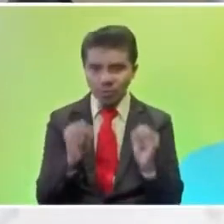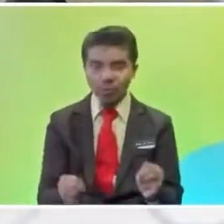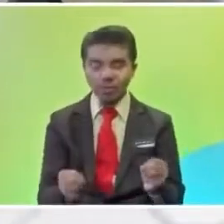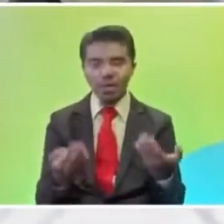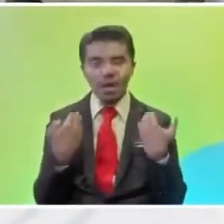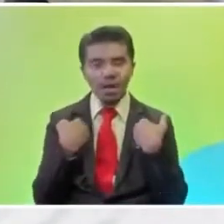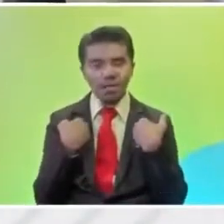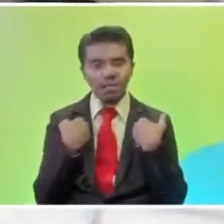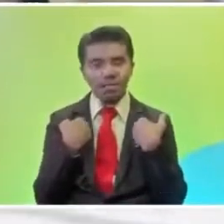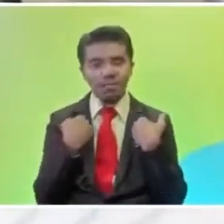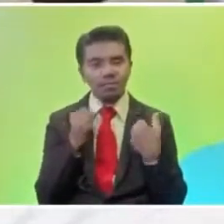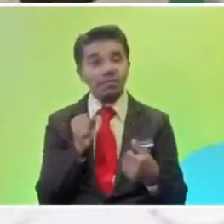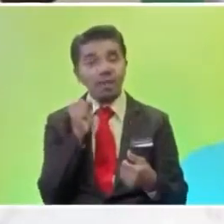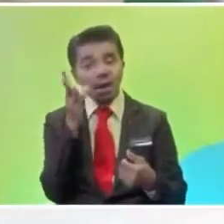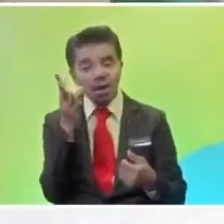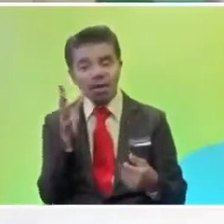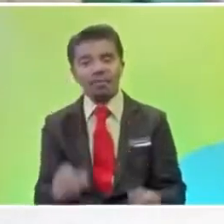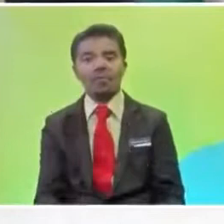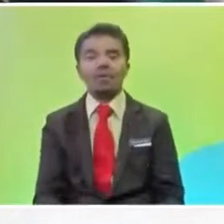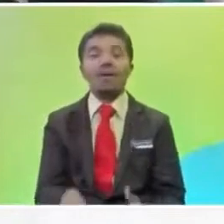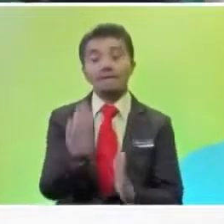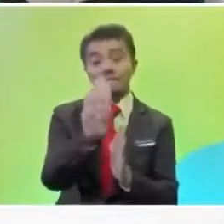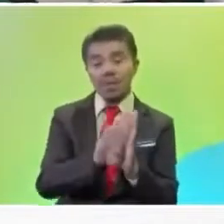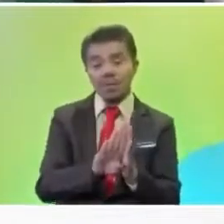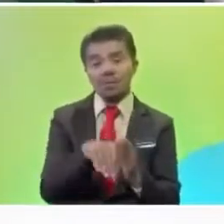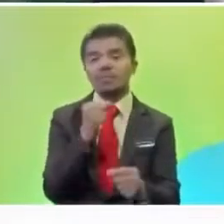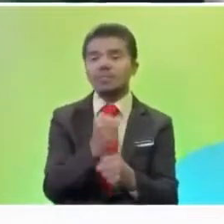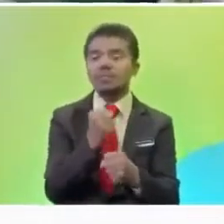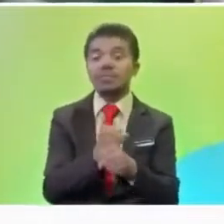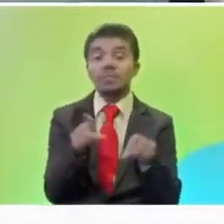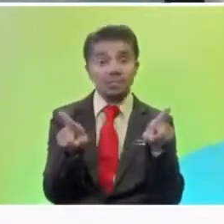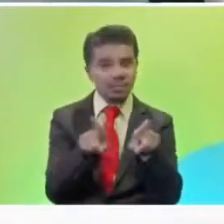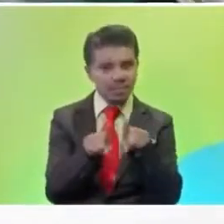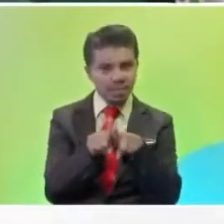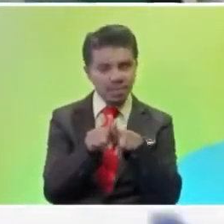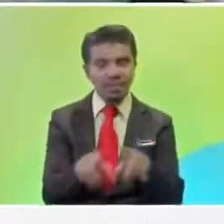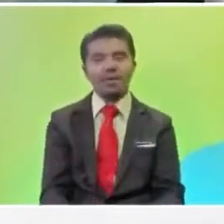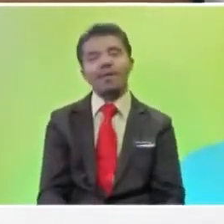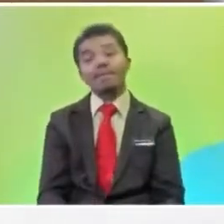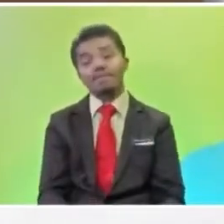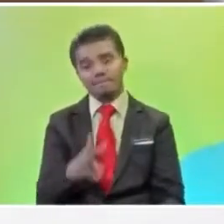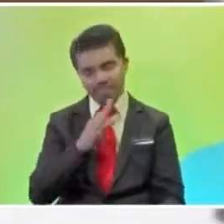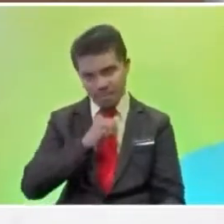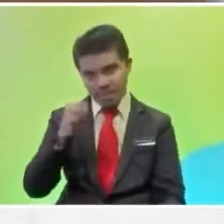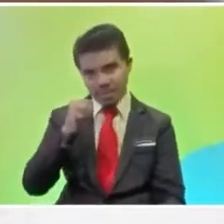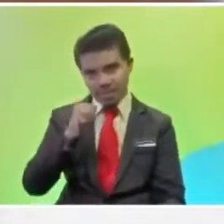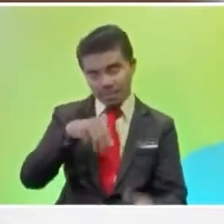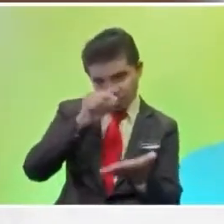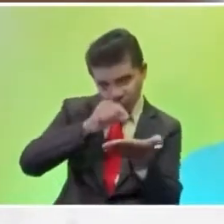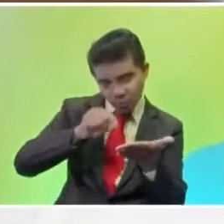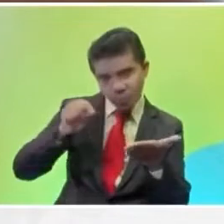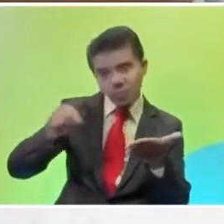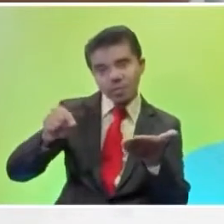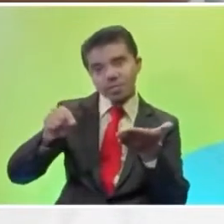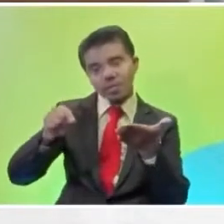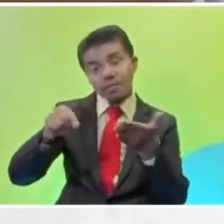kooperatif ada kolaboratif berlaku di situ dan apa yang mereka sedang adalah mereka sedang menulis di atas satu kertas untuk menghasilkan